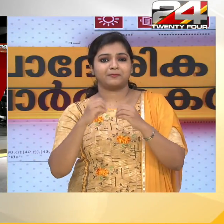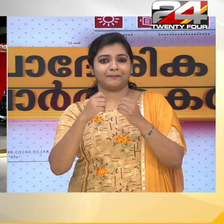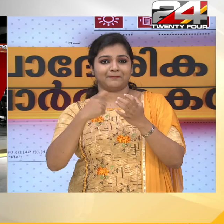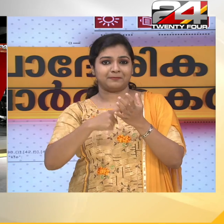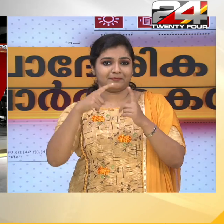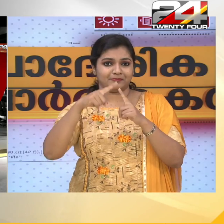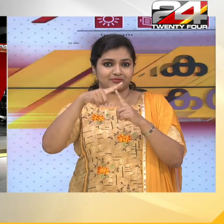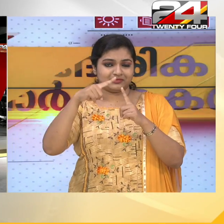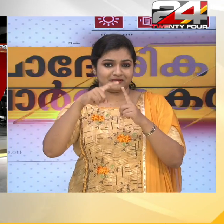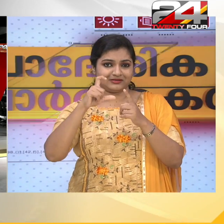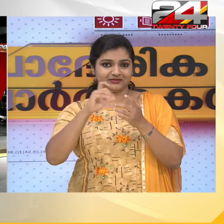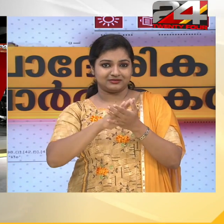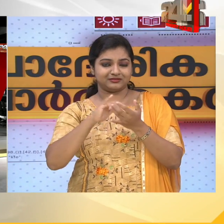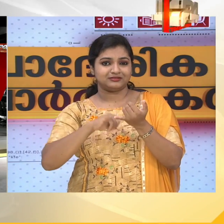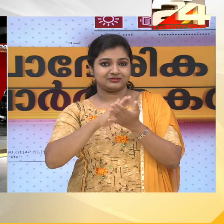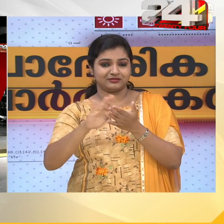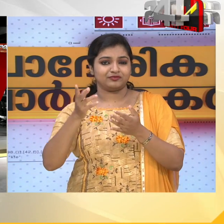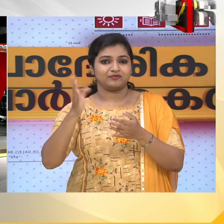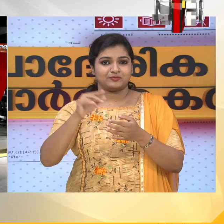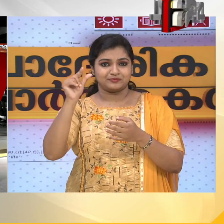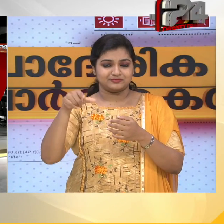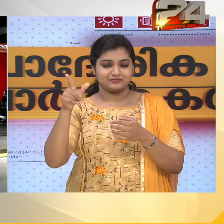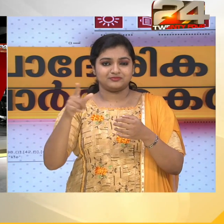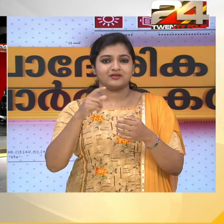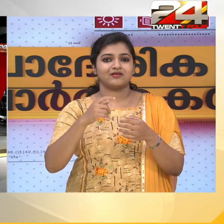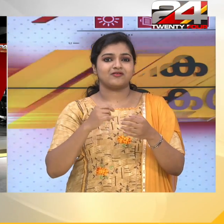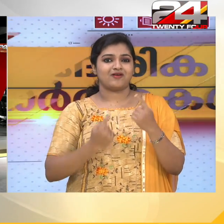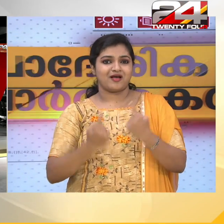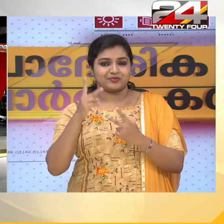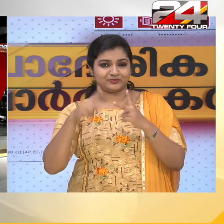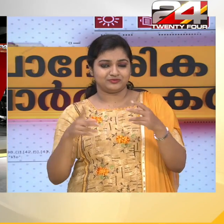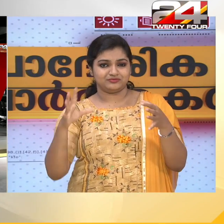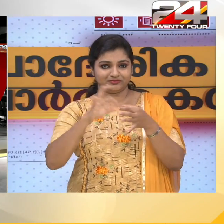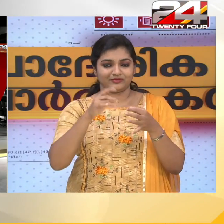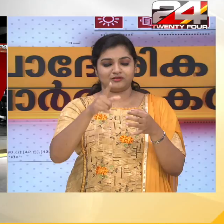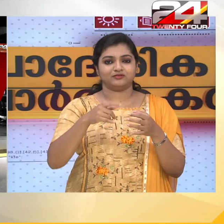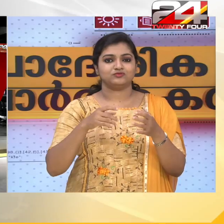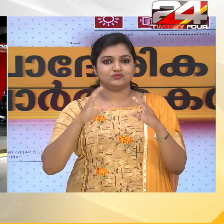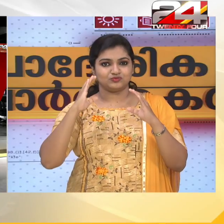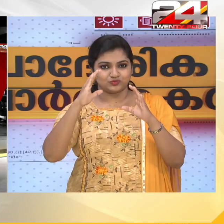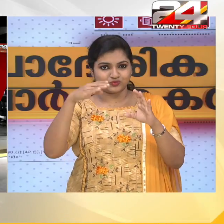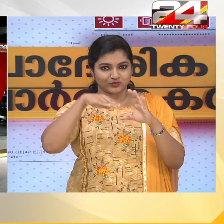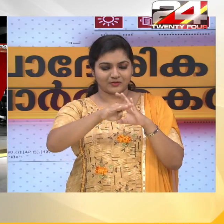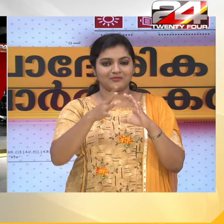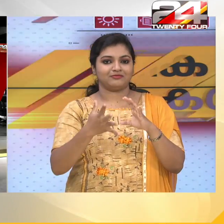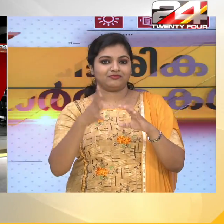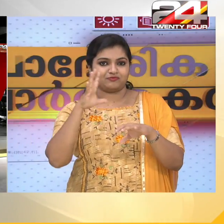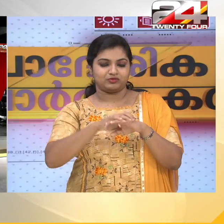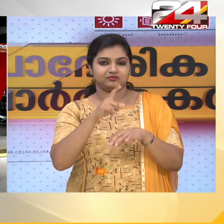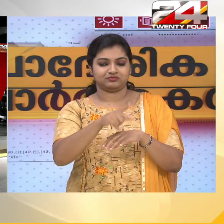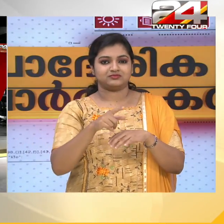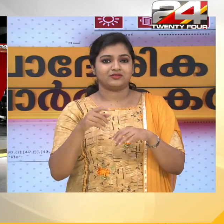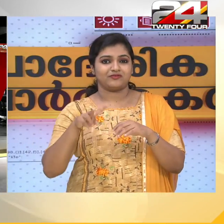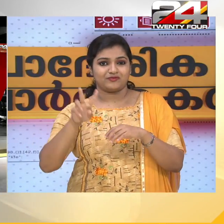വില്യം ക്യാമ്പൽ ഒരു ആദിവാസിയുടെ സഹായത്തോടെയാണ് നാടുകാണി ചുരം പാത കണ്ടെത്തിയതെന്നാണ് ചരിത്രം. എന്നാൽ വില്യം ക്യാമ്പലിന്റെ പേരിൽ സ്ഥാപിച്ച